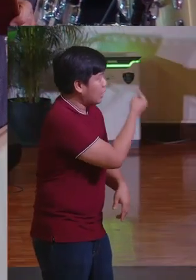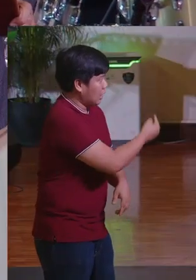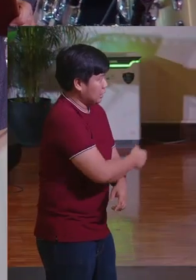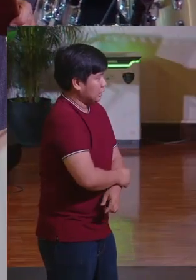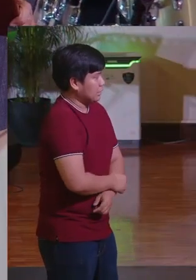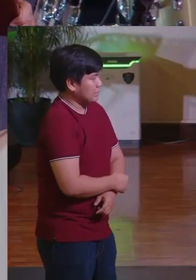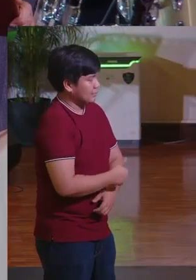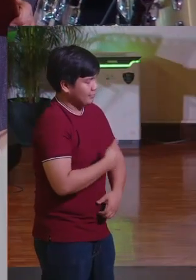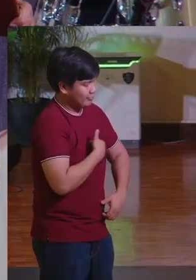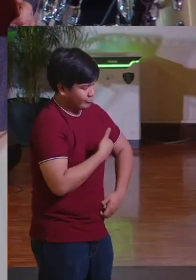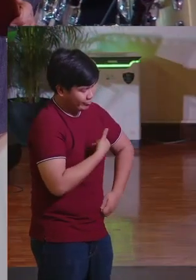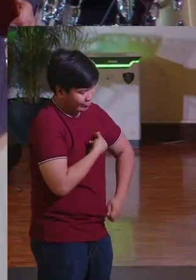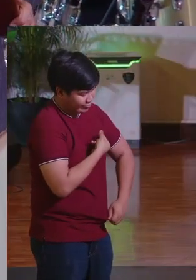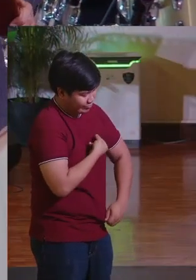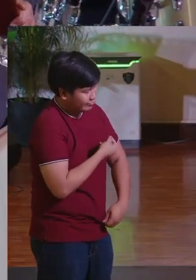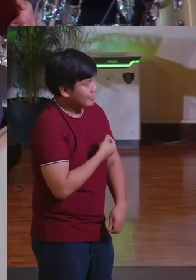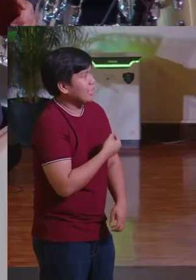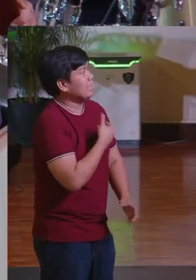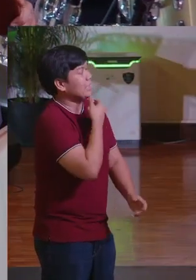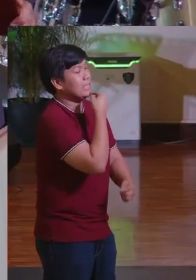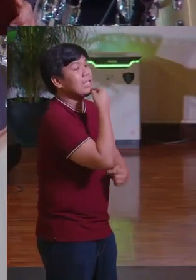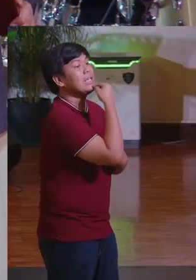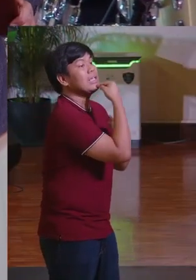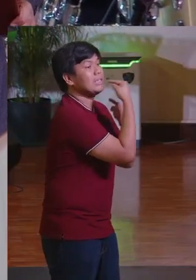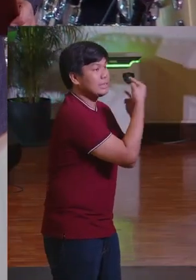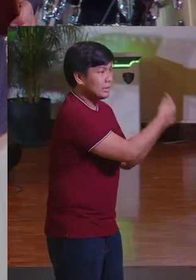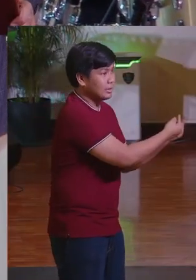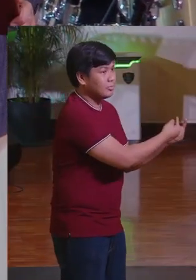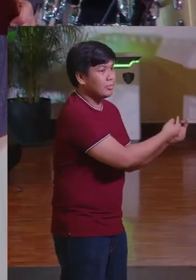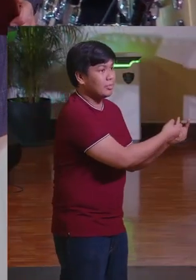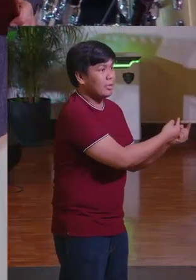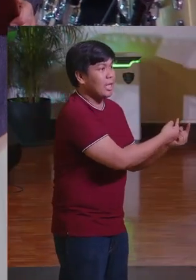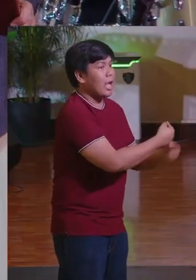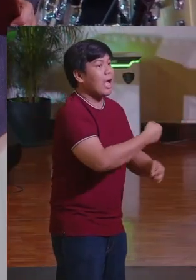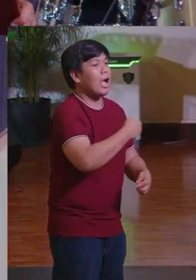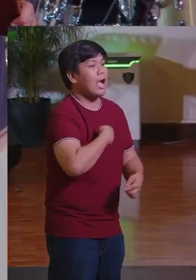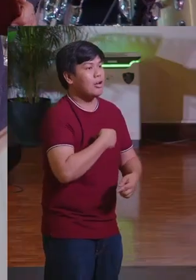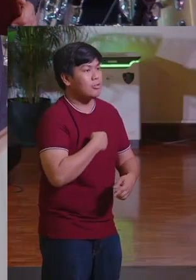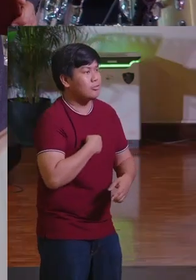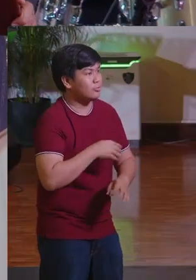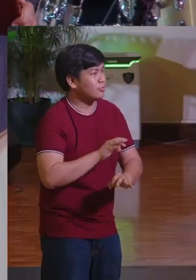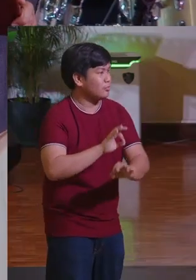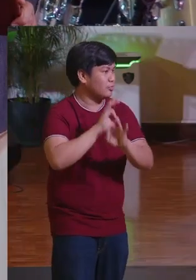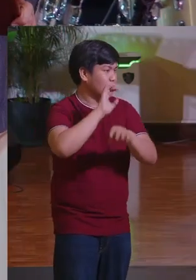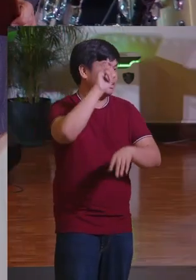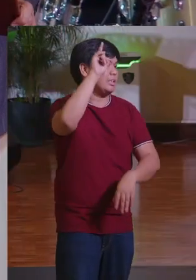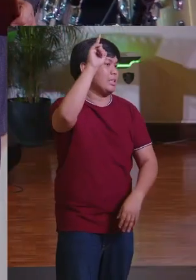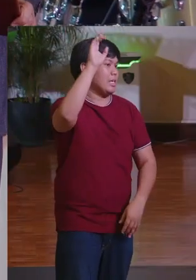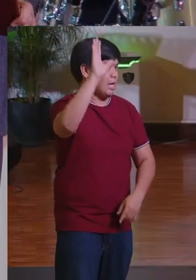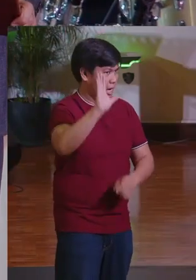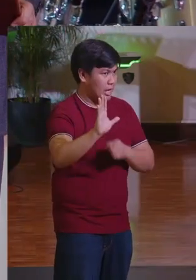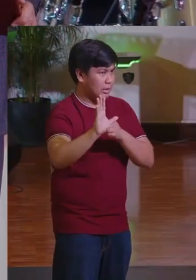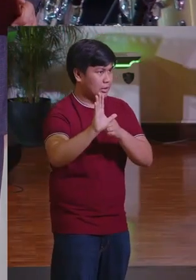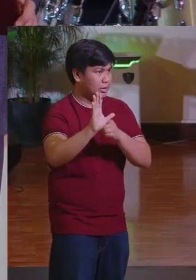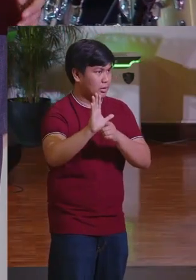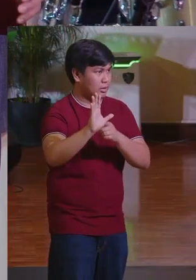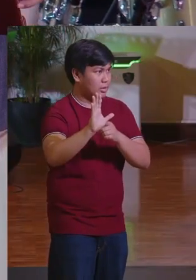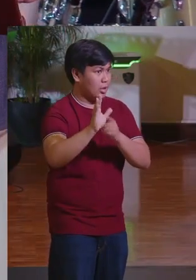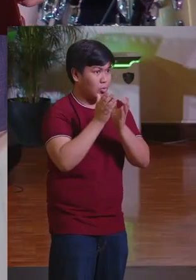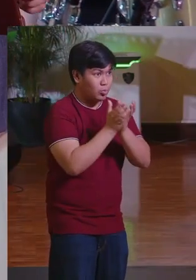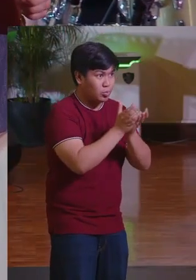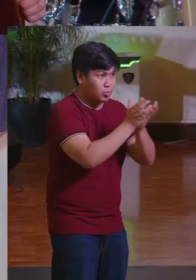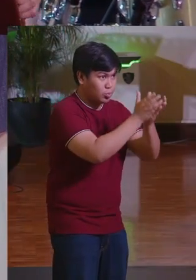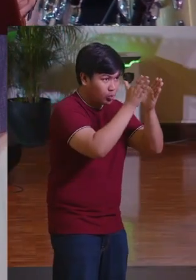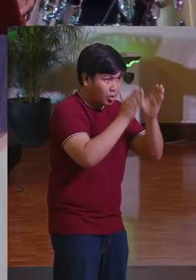his guilt and confessed as well or proclaimed that he feared God. Ito po